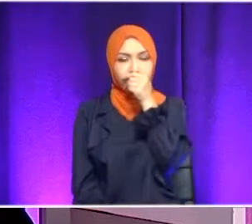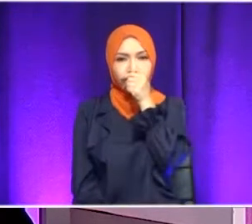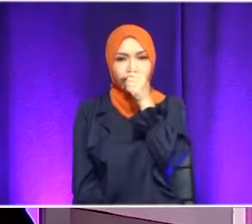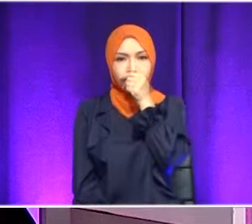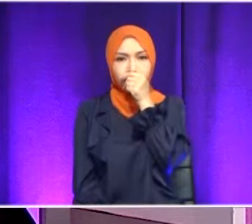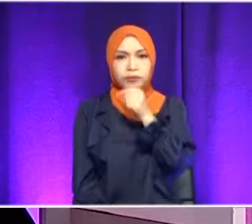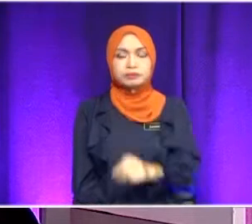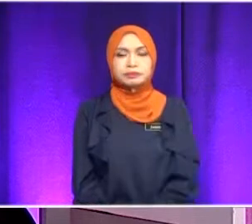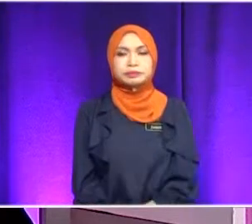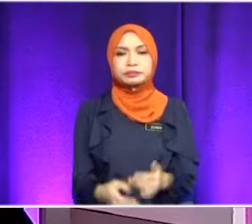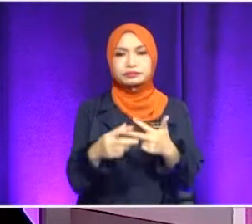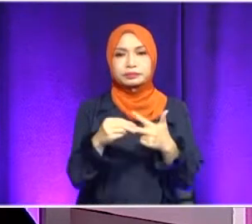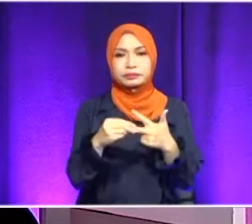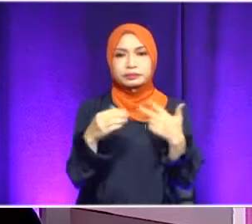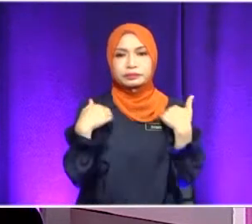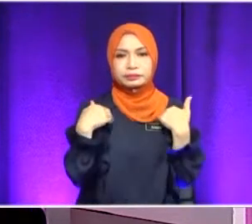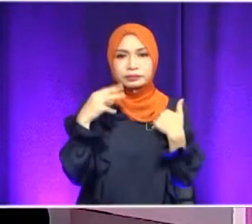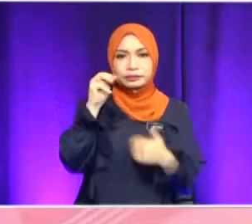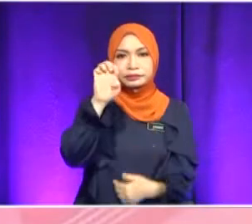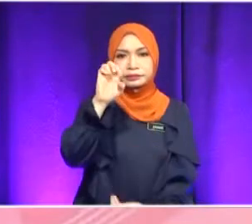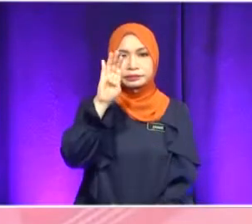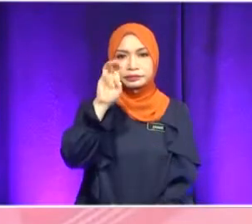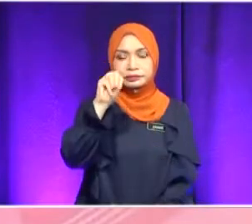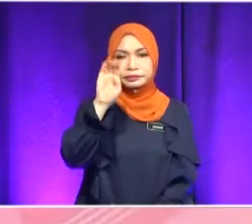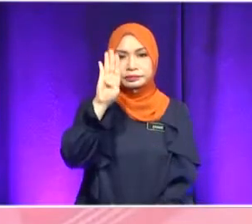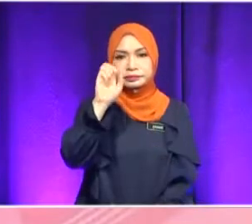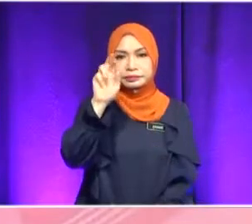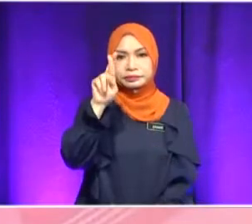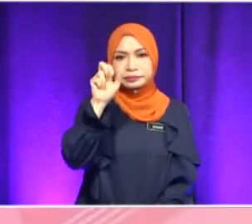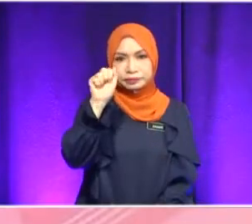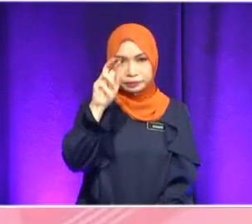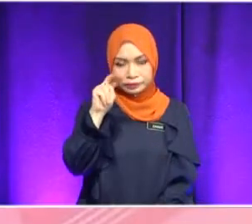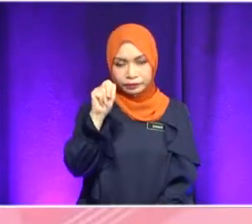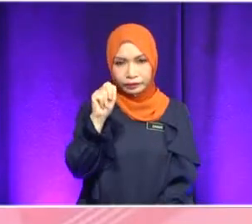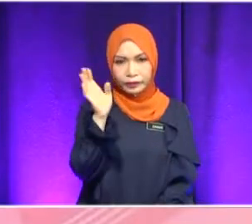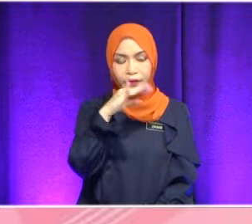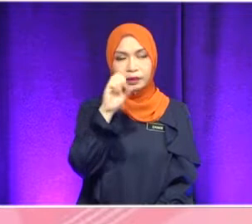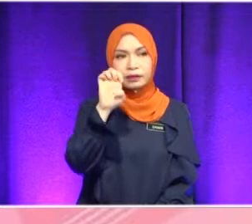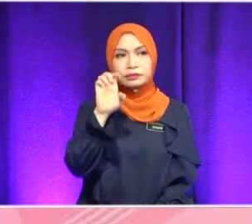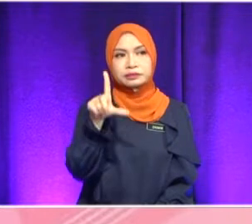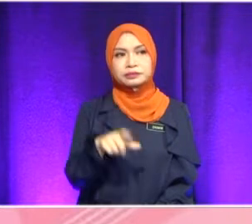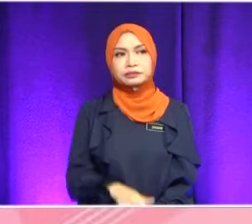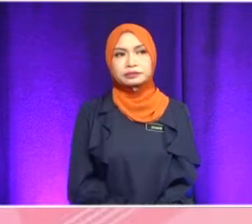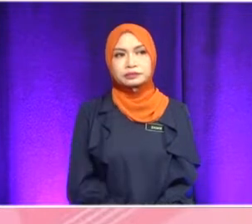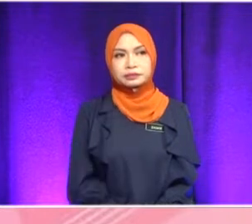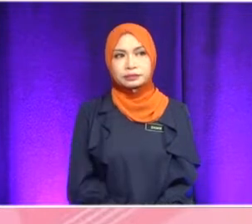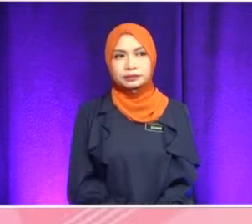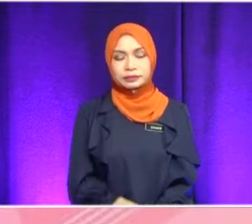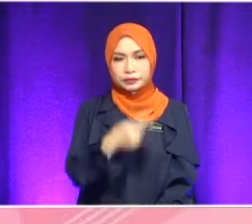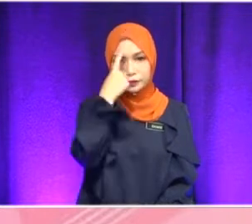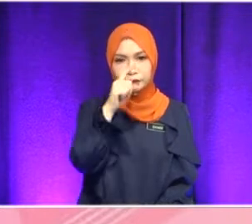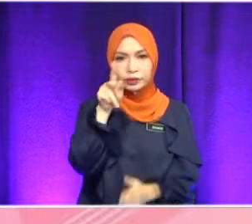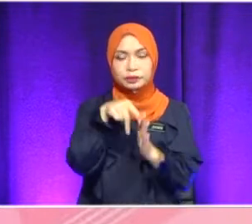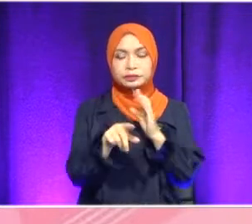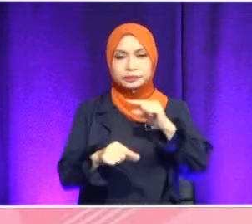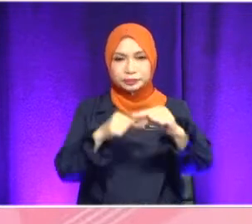ketiga kita ada membran sel yang telah terhadap Ai untuk memudahkan pergerakan air di dalam akar Oke jadi